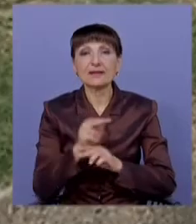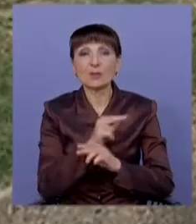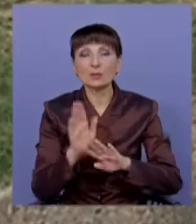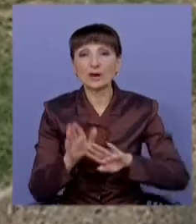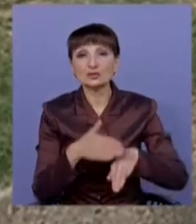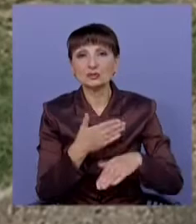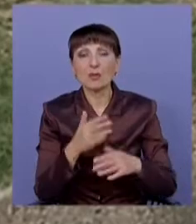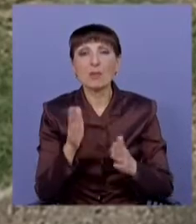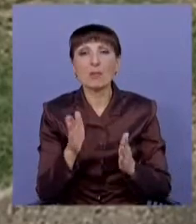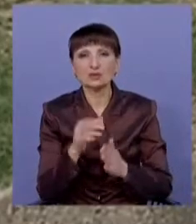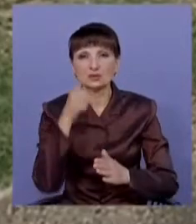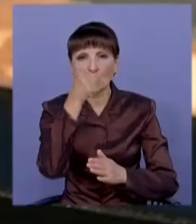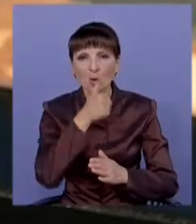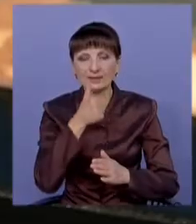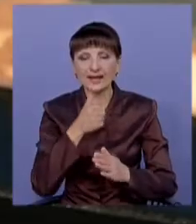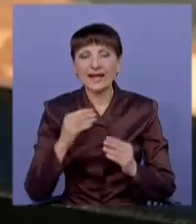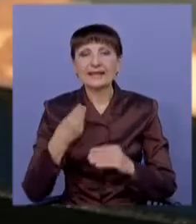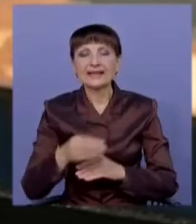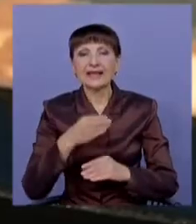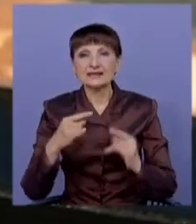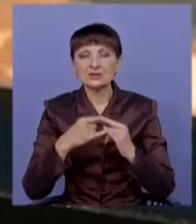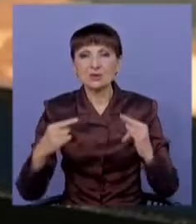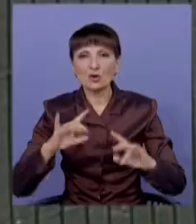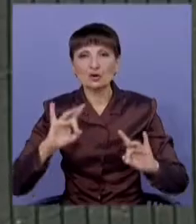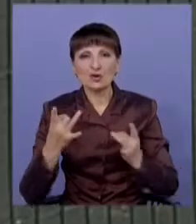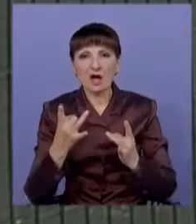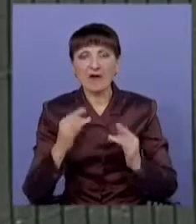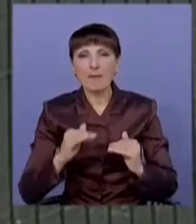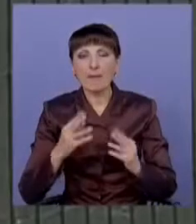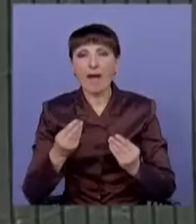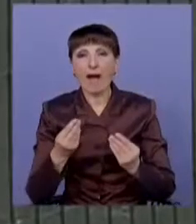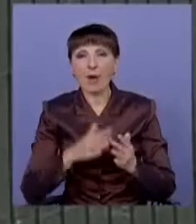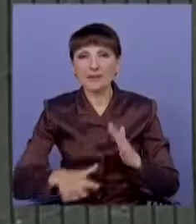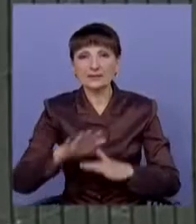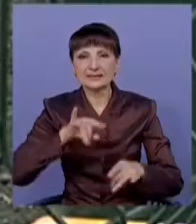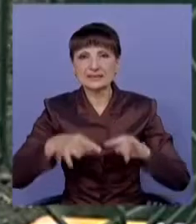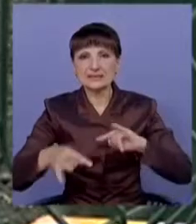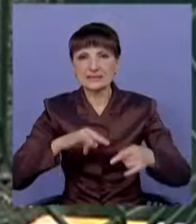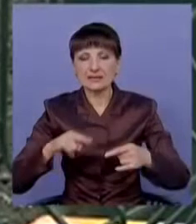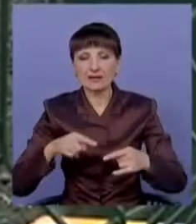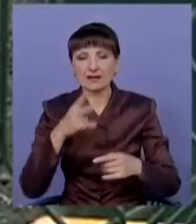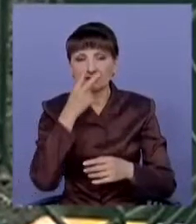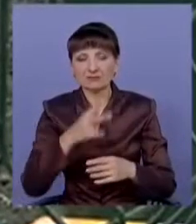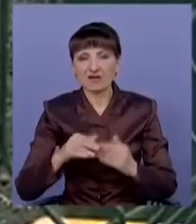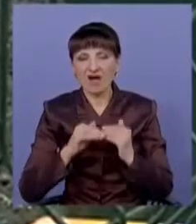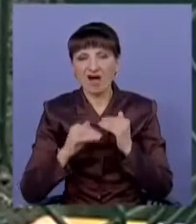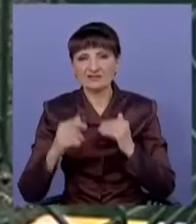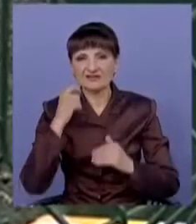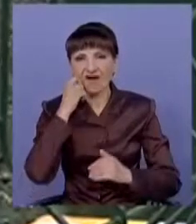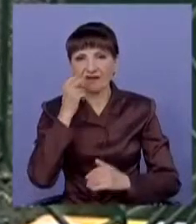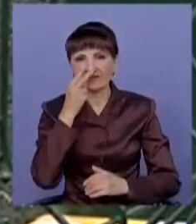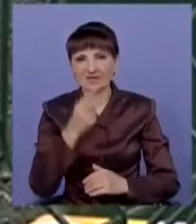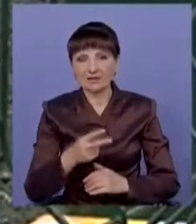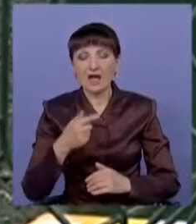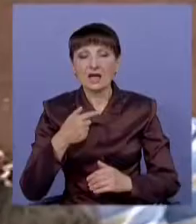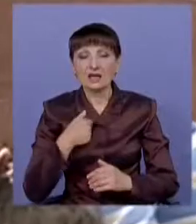и вовсе меньше года. Теннисные столы заржавели, а мягкое покрытие детской площадки пестрит дырами, через которые проглядывает асфальт. Я